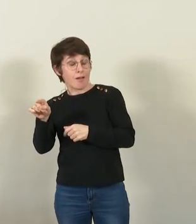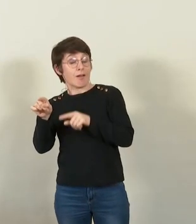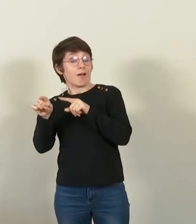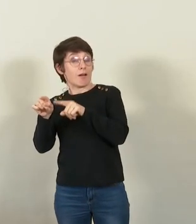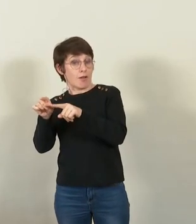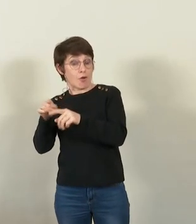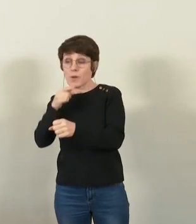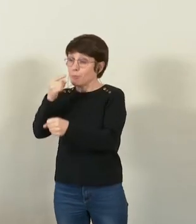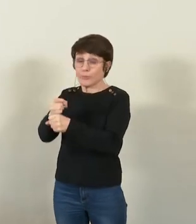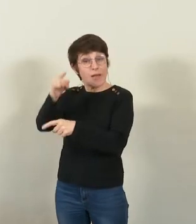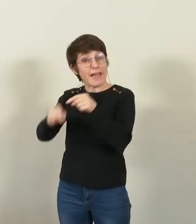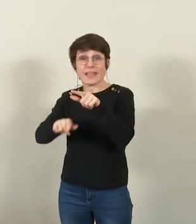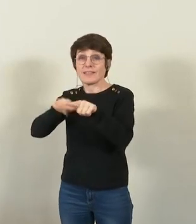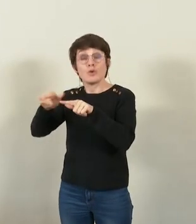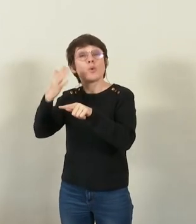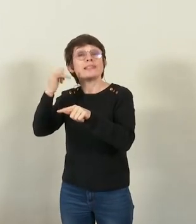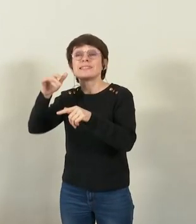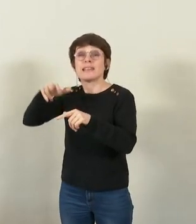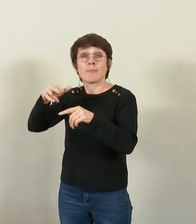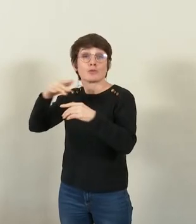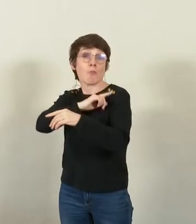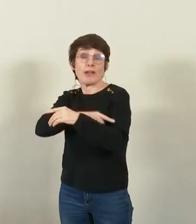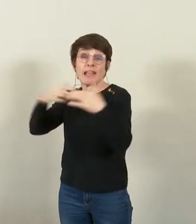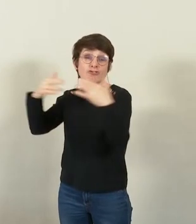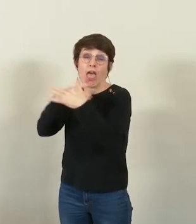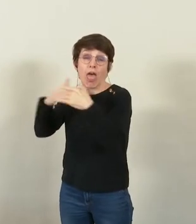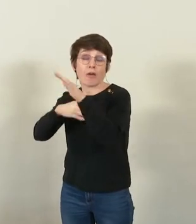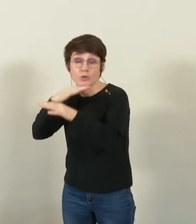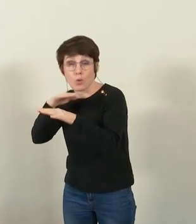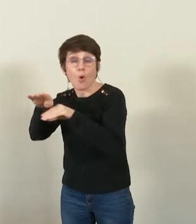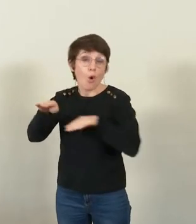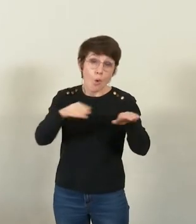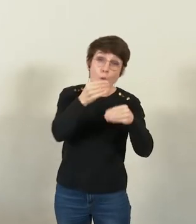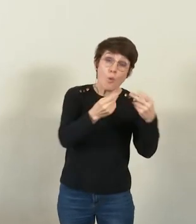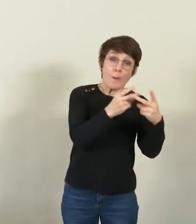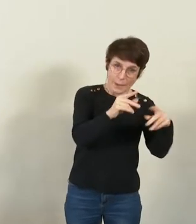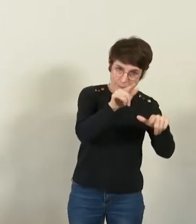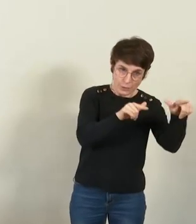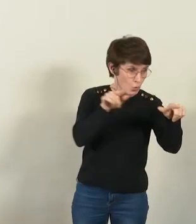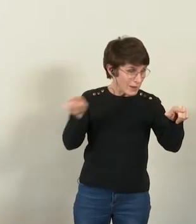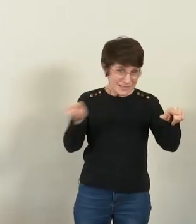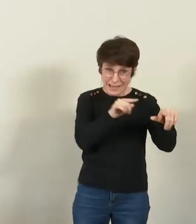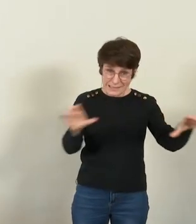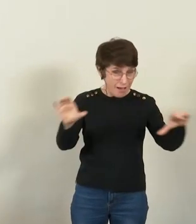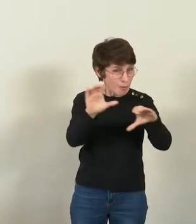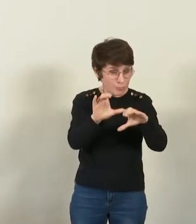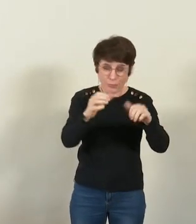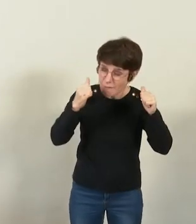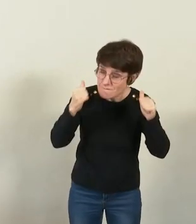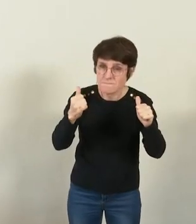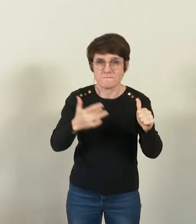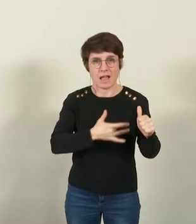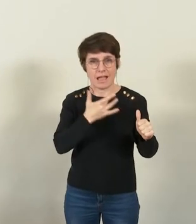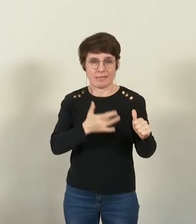l'interdiction de louer les passeirs énergétiques ou le permis de louer sont bien plus intéressants et plus constructifs opérationnellement